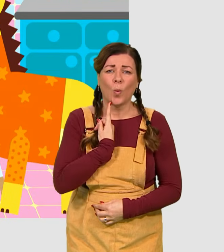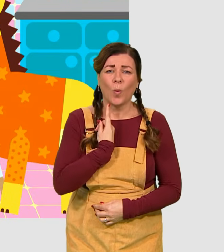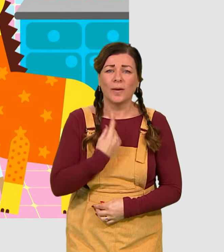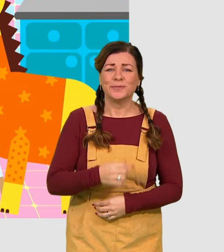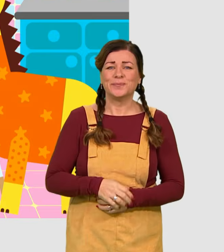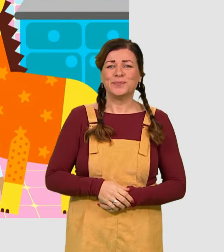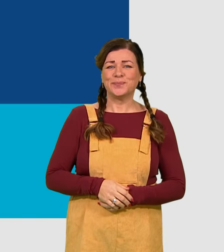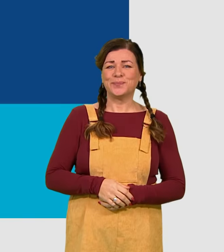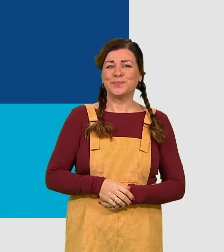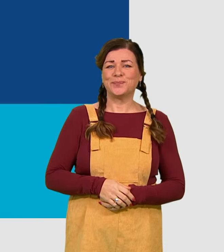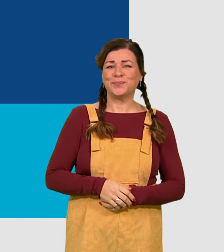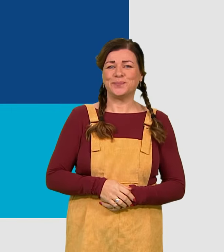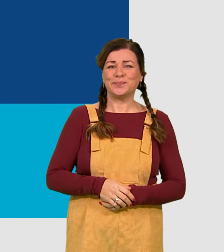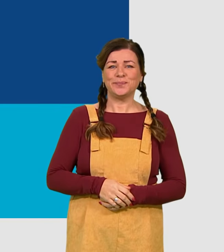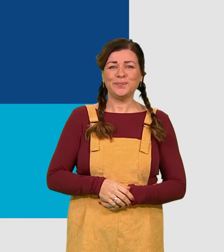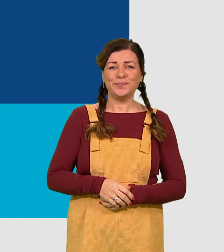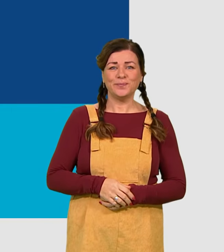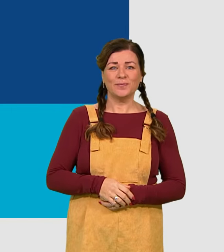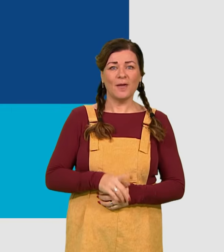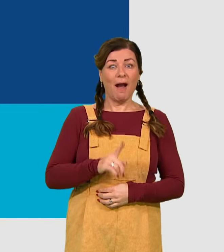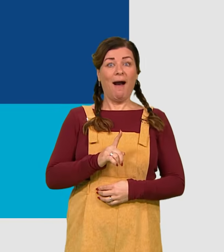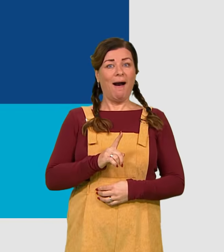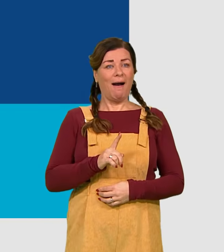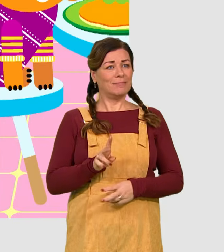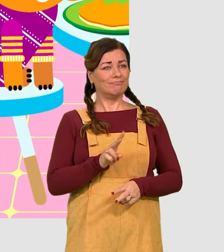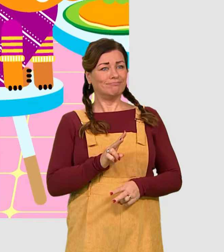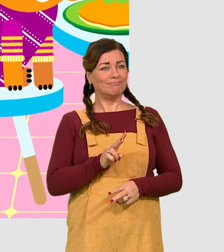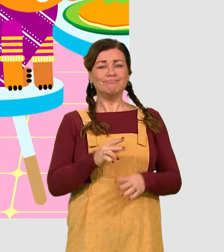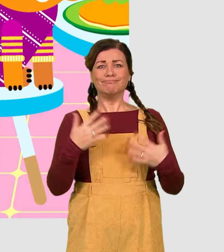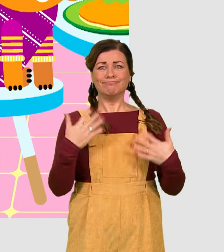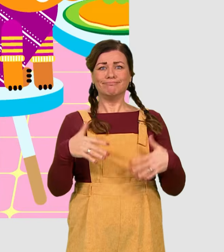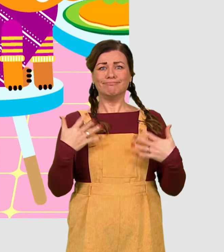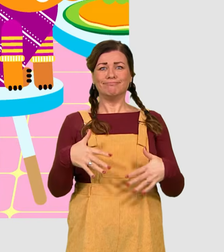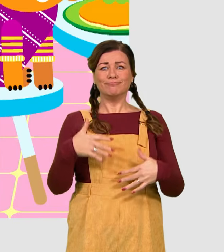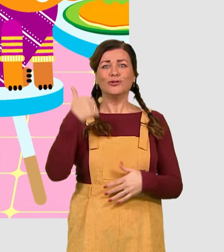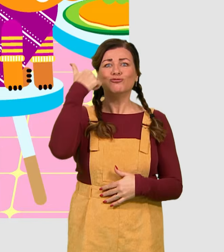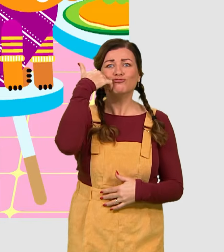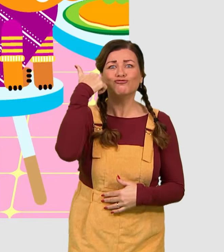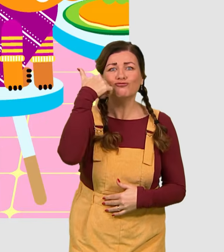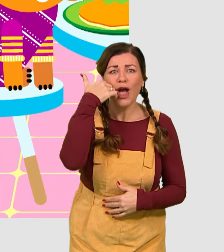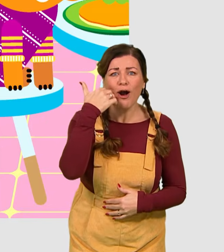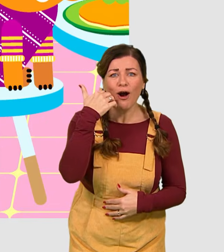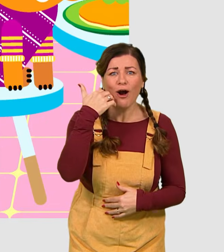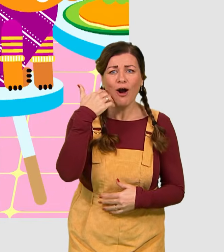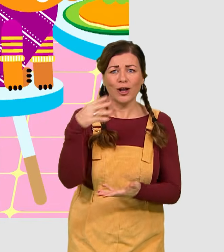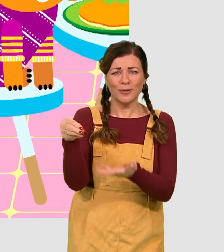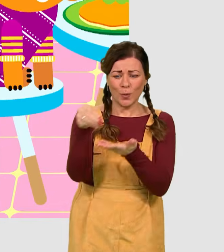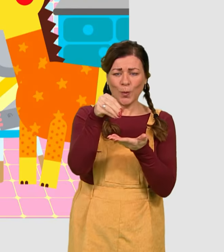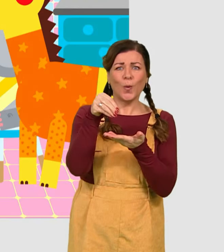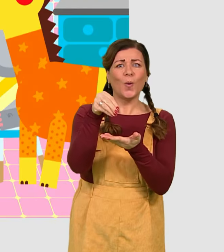bore yma. Munud nesa, agorodd y drws a daeth triog i mewn i'r gegin yn cario sach